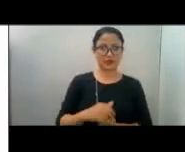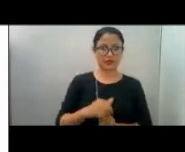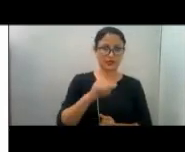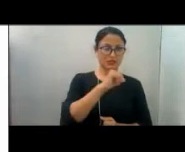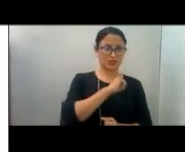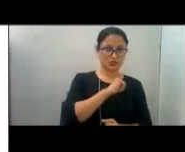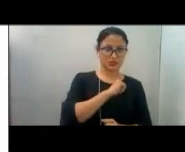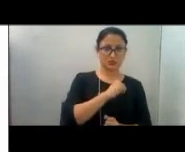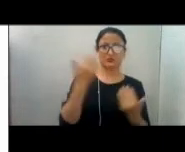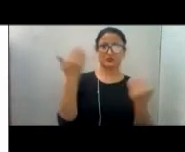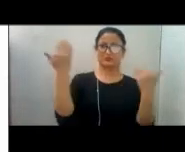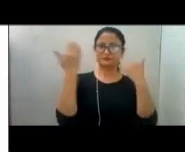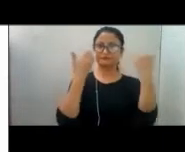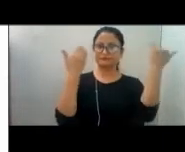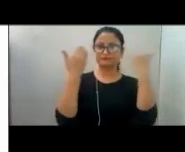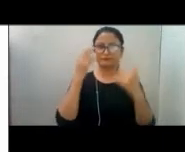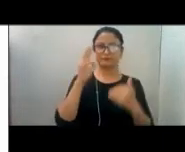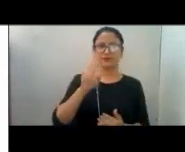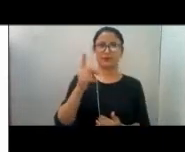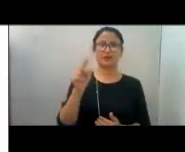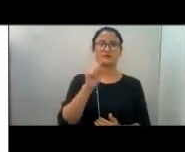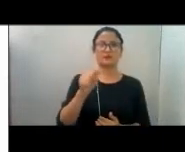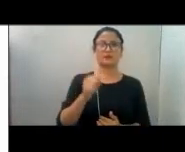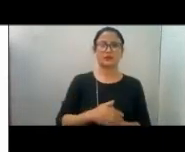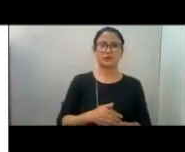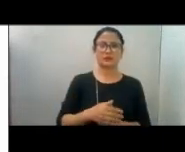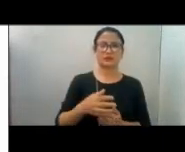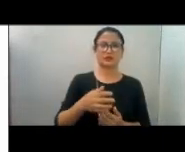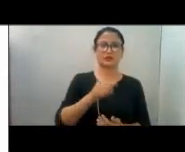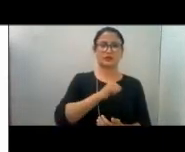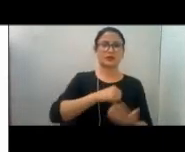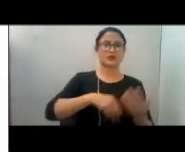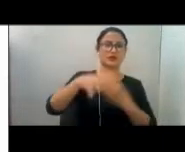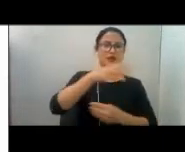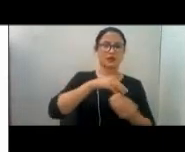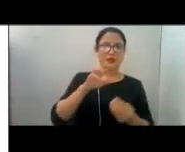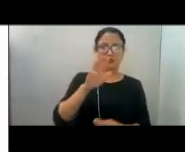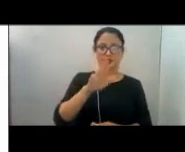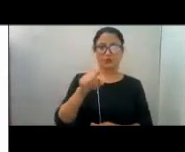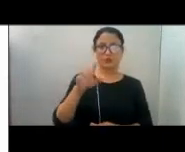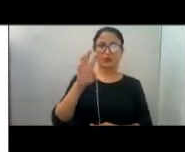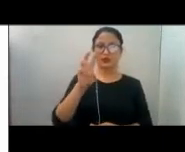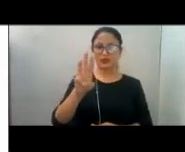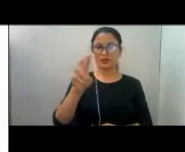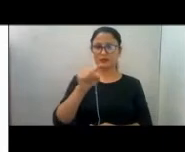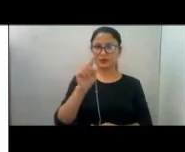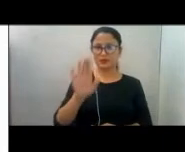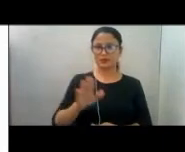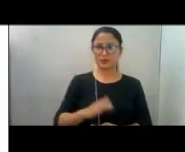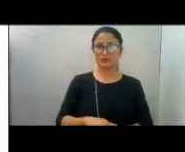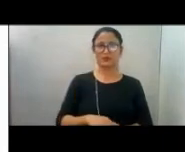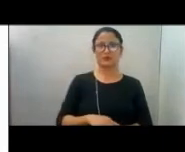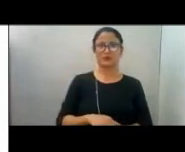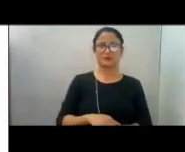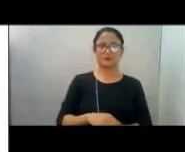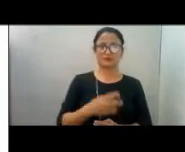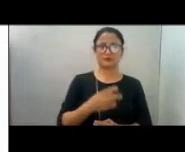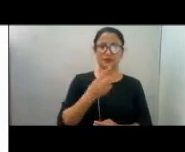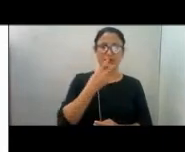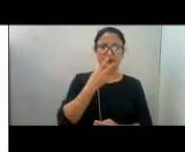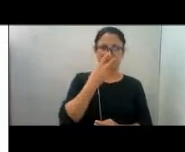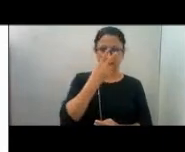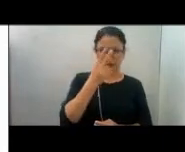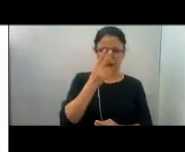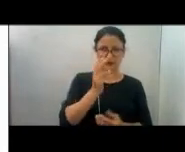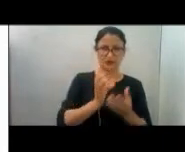यौन हिंसा सेक्सुअल एब्युज 21% र रेप 9.3% छ भने स्याहार सुसारमा व्यवस्था गरेको